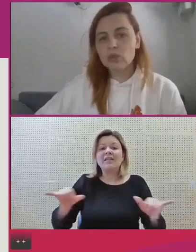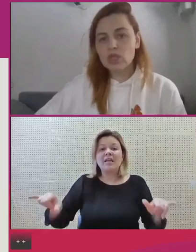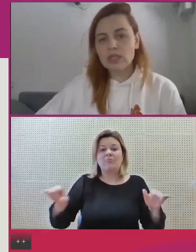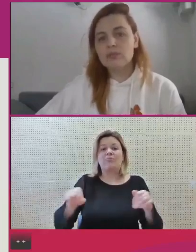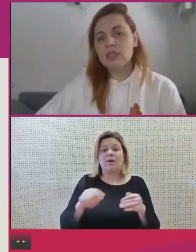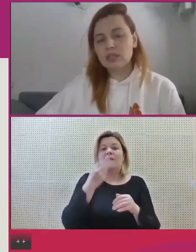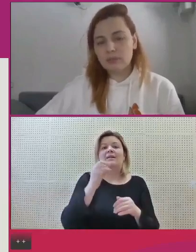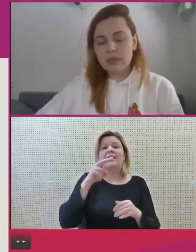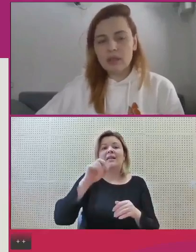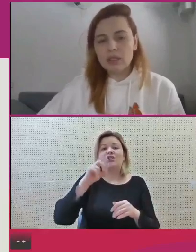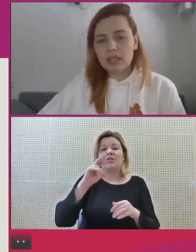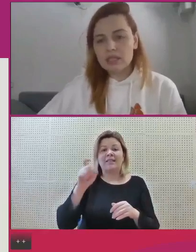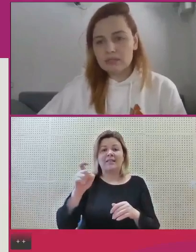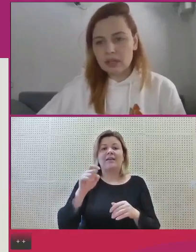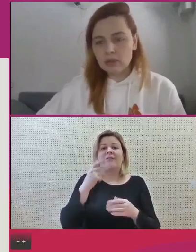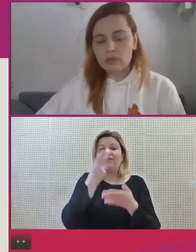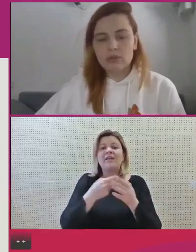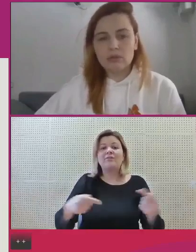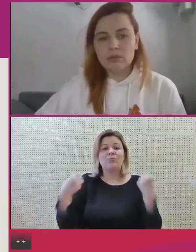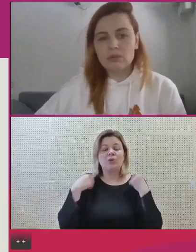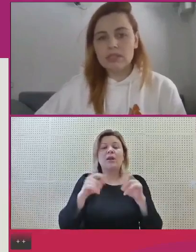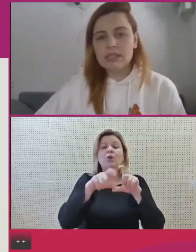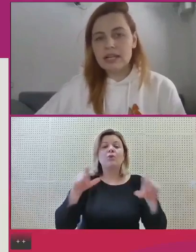людей с нарушением зрения. Я называю